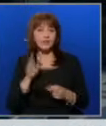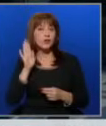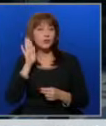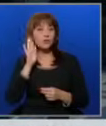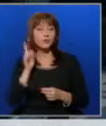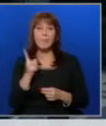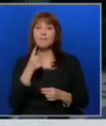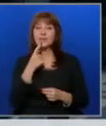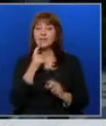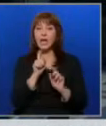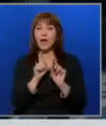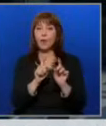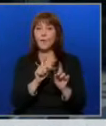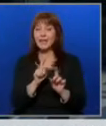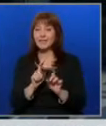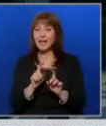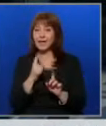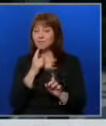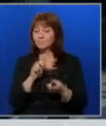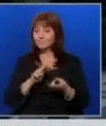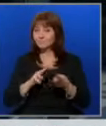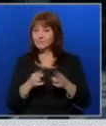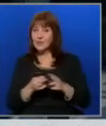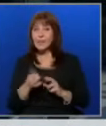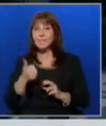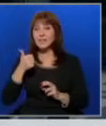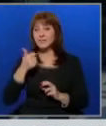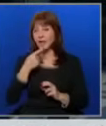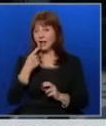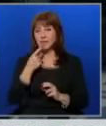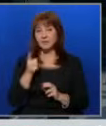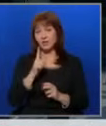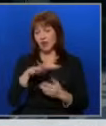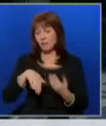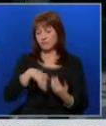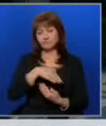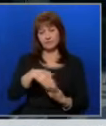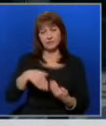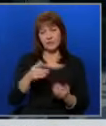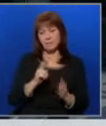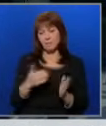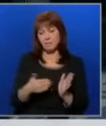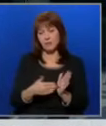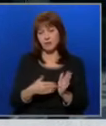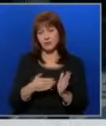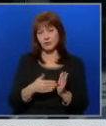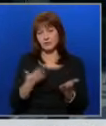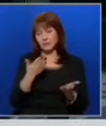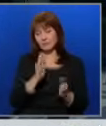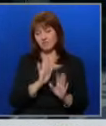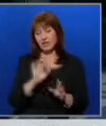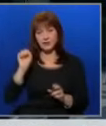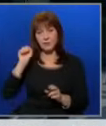първите коментари за тези рокади. От БСП казаха, че не се намесват във вътрешнопартийни размествания, но отчетоха